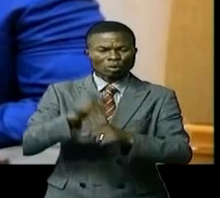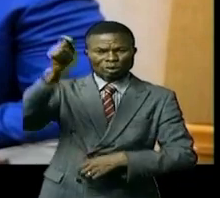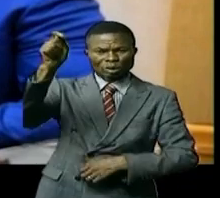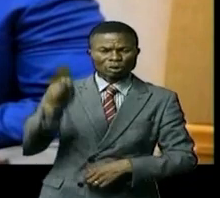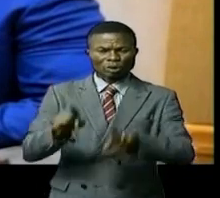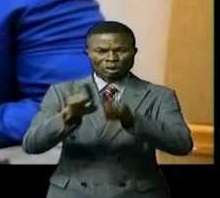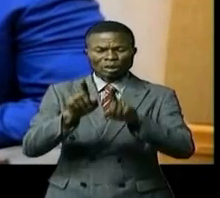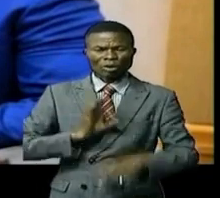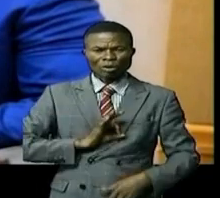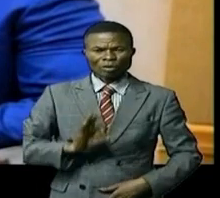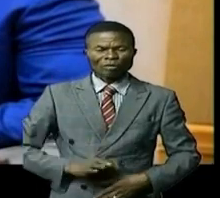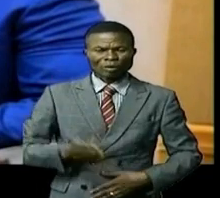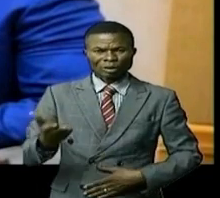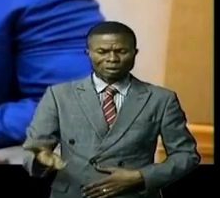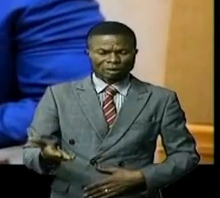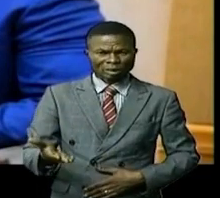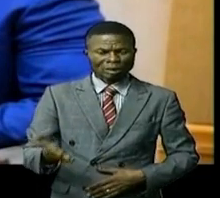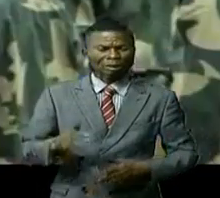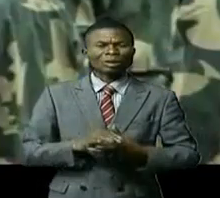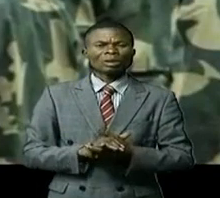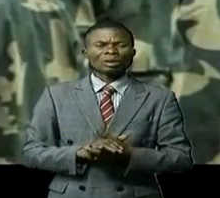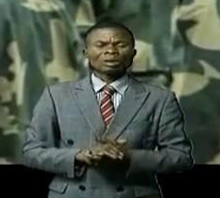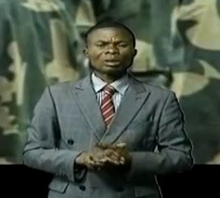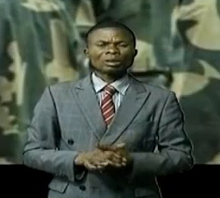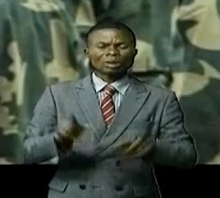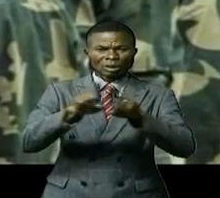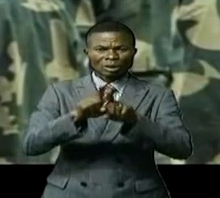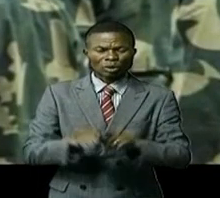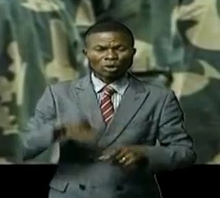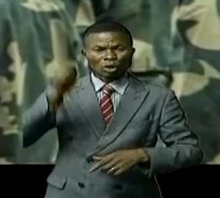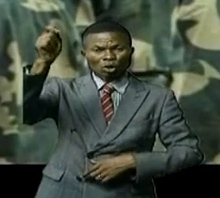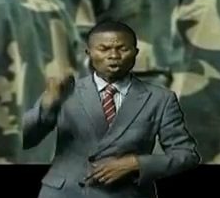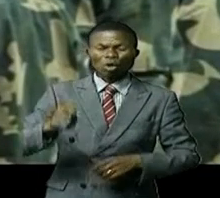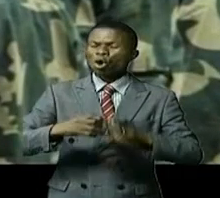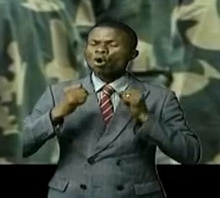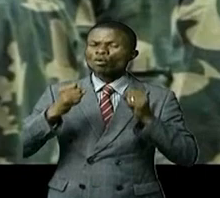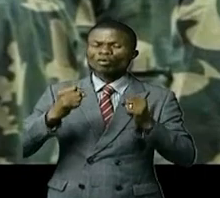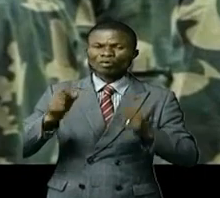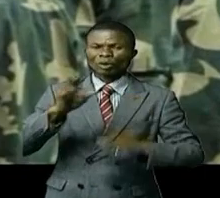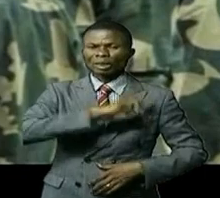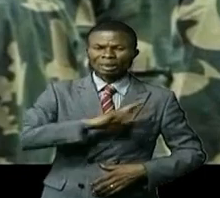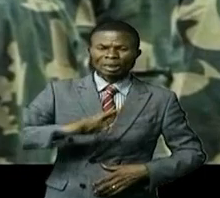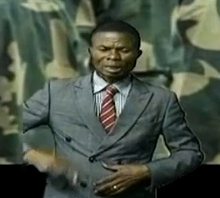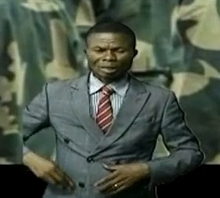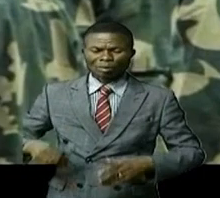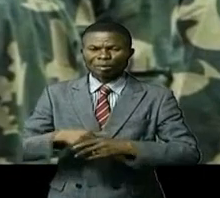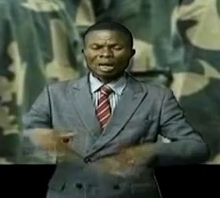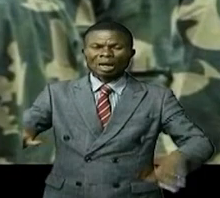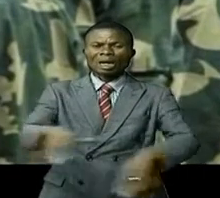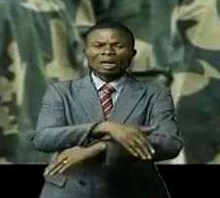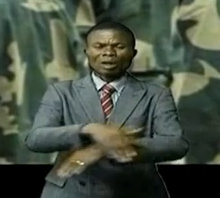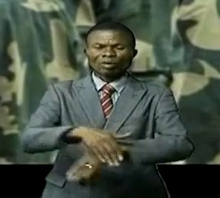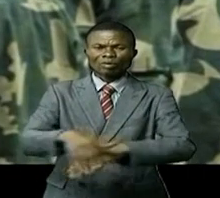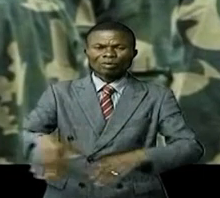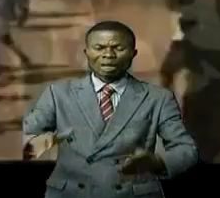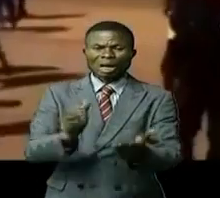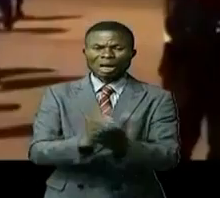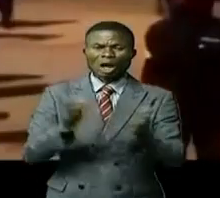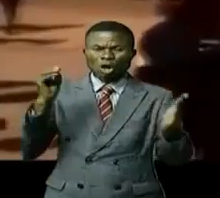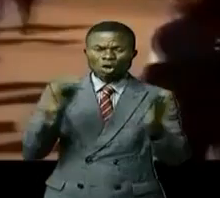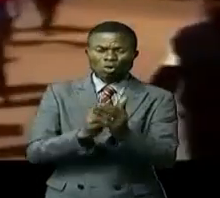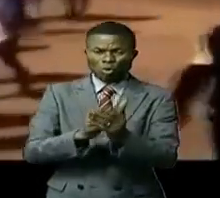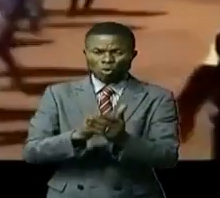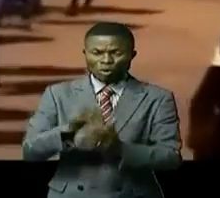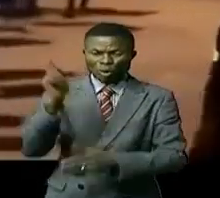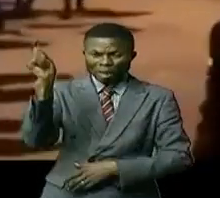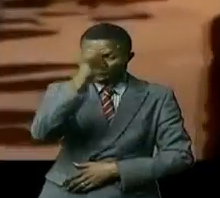nationale. Congolais Félix-Antoine Tshisekedi Tshilombo et aux vaillants soldats des FARDC au front à l'est du pays contre les terroristes du